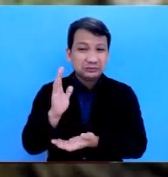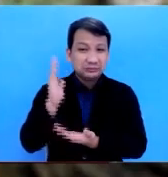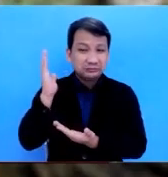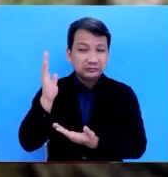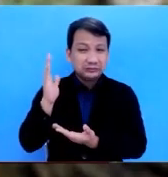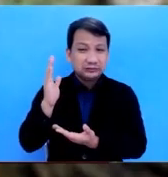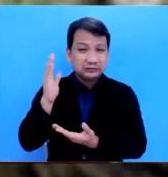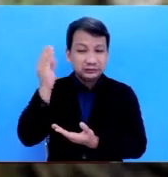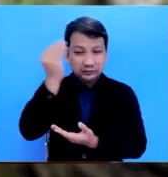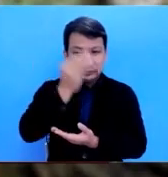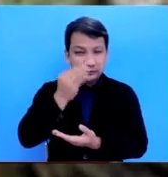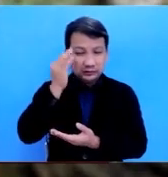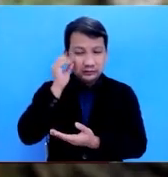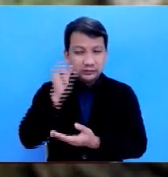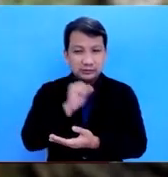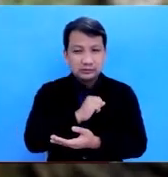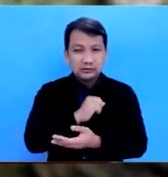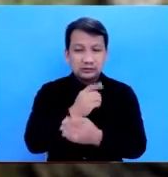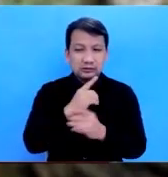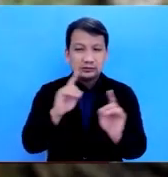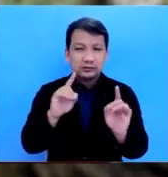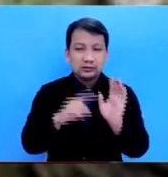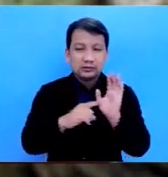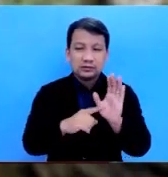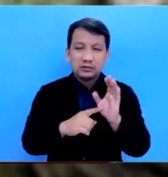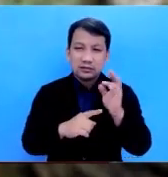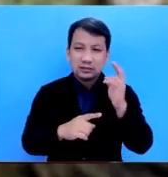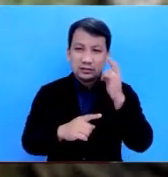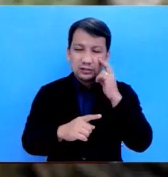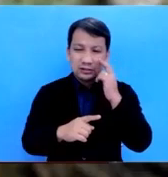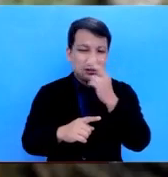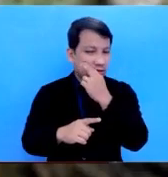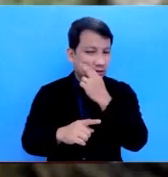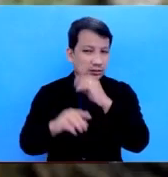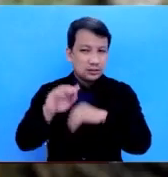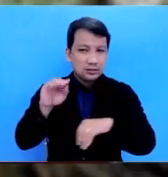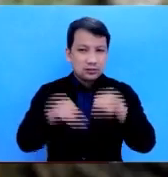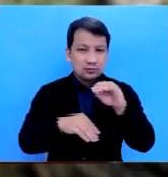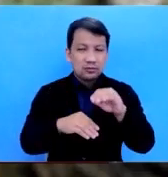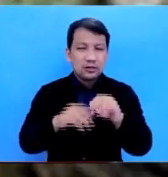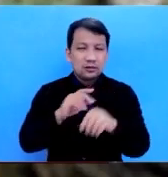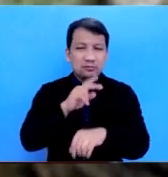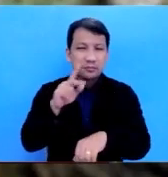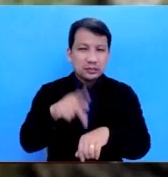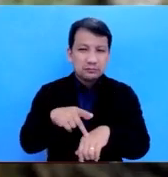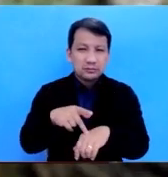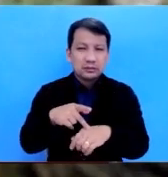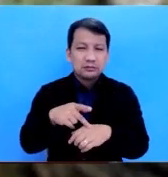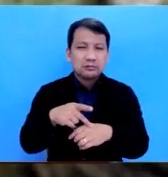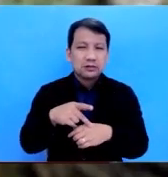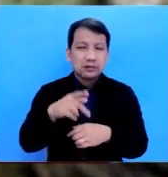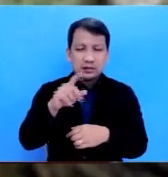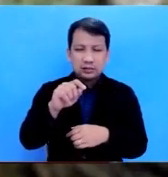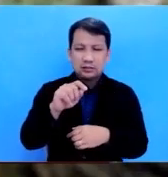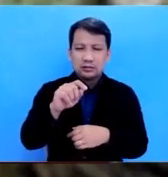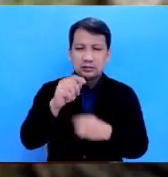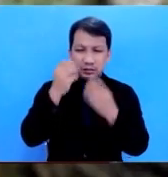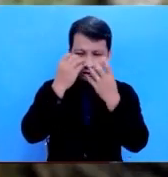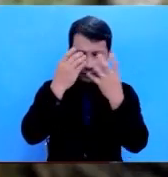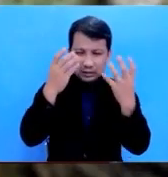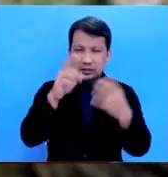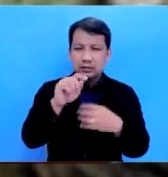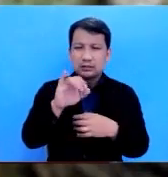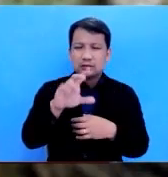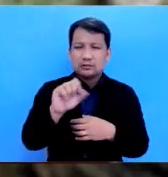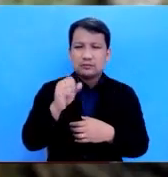ni dating senador at democracy icon na si Ninoy Aquino na palitan ng Philippine Tarsier. Hindi lang isa o dalawa kundi